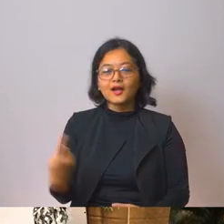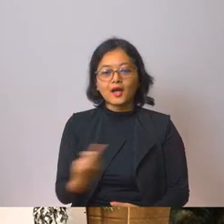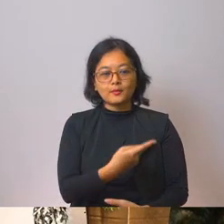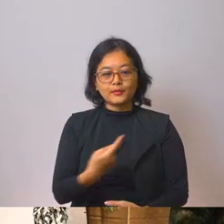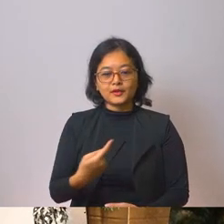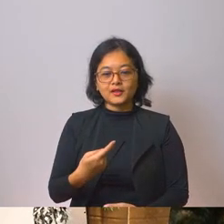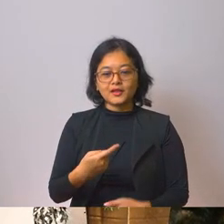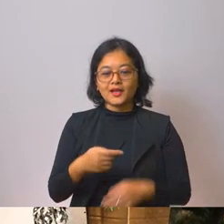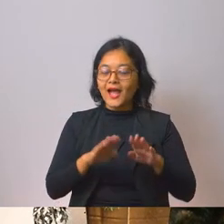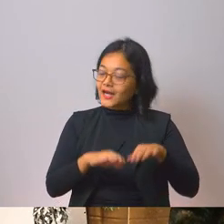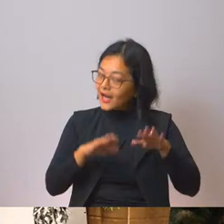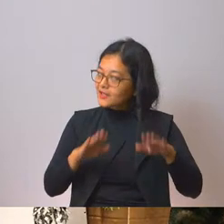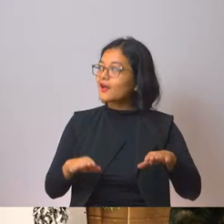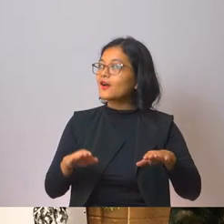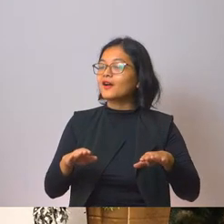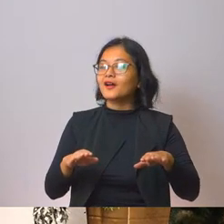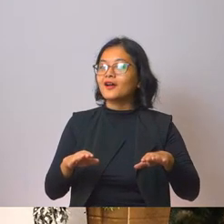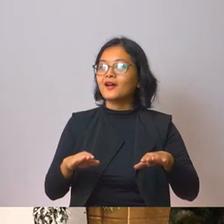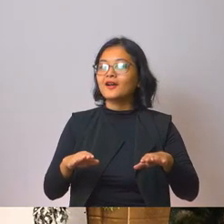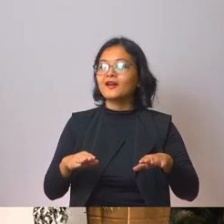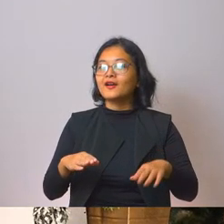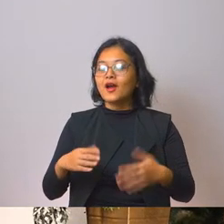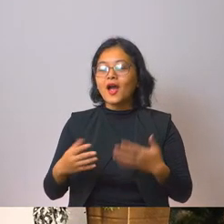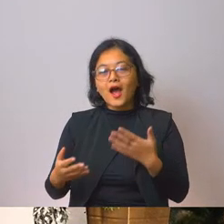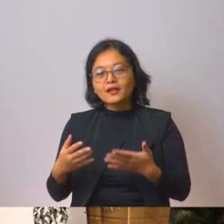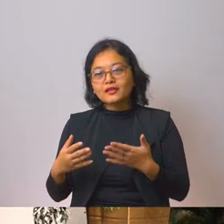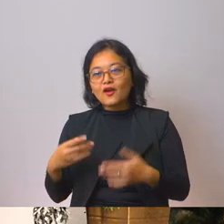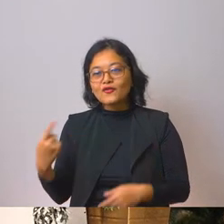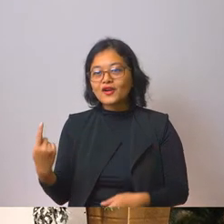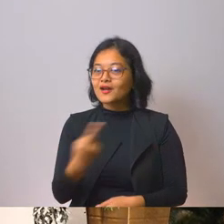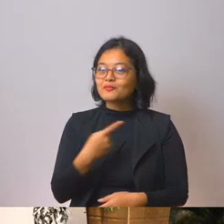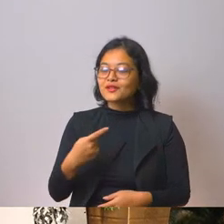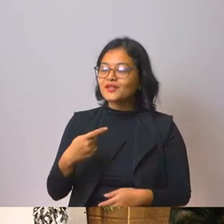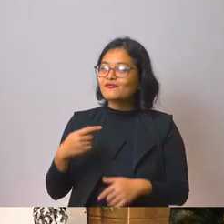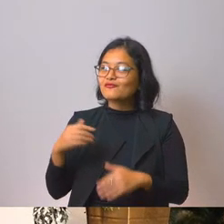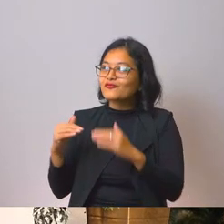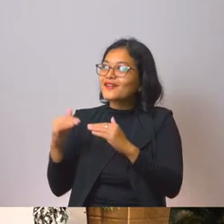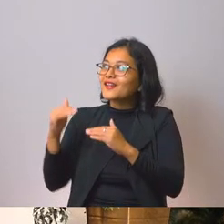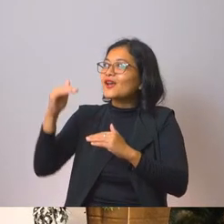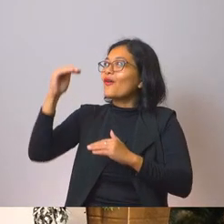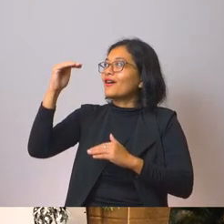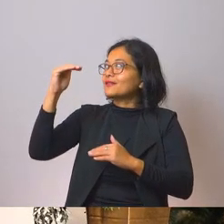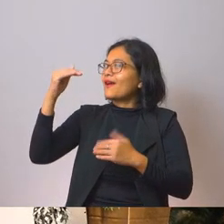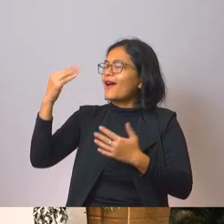kanak-kanak, maupun kami yang sudah dewasa, bahkan kami yang sudah lanjut